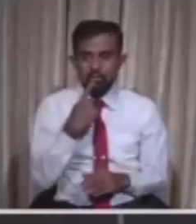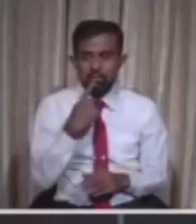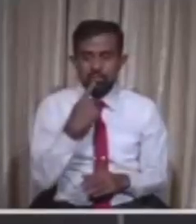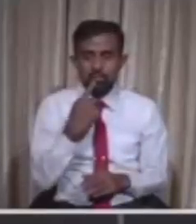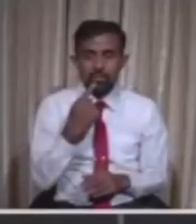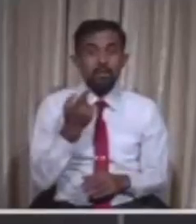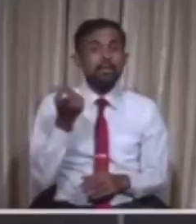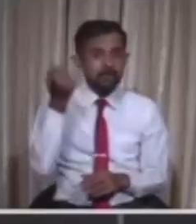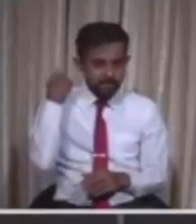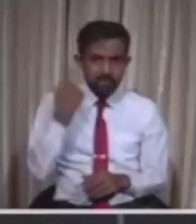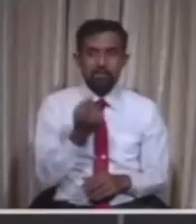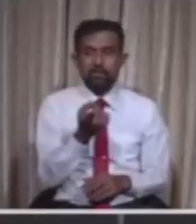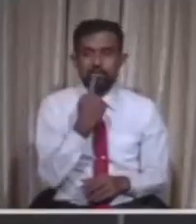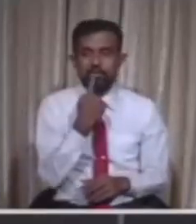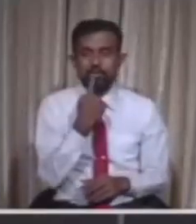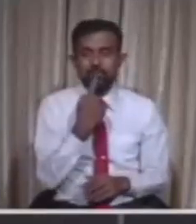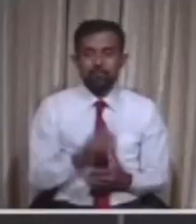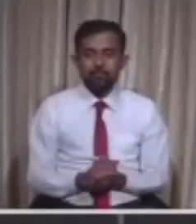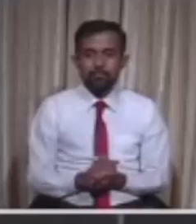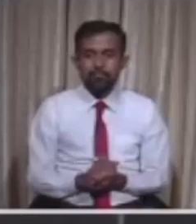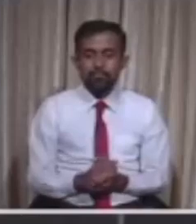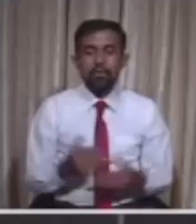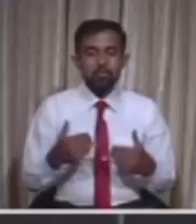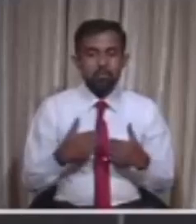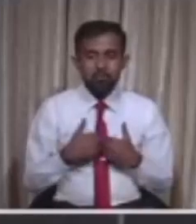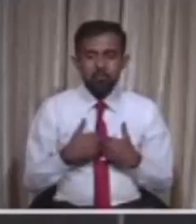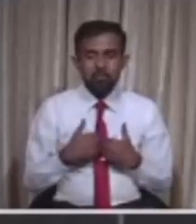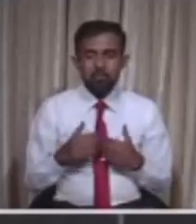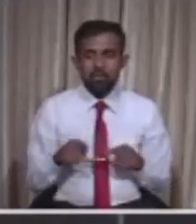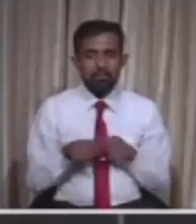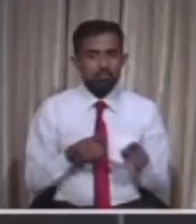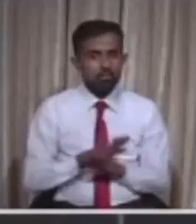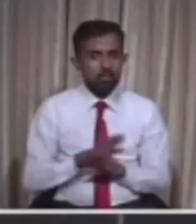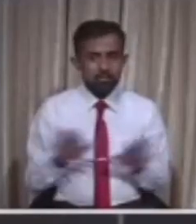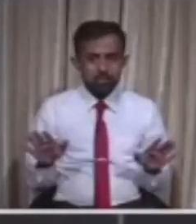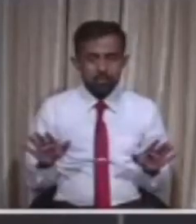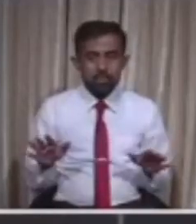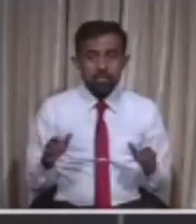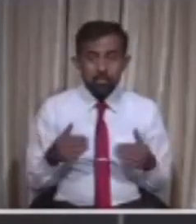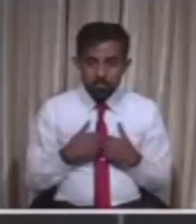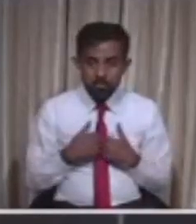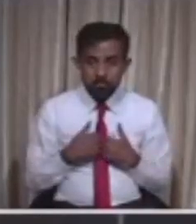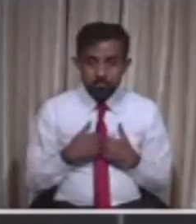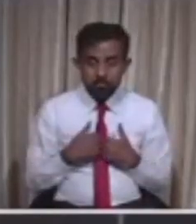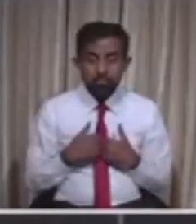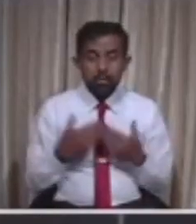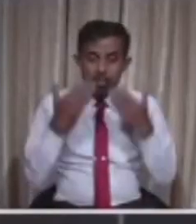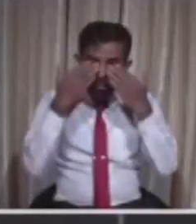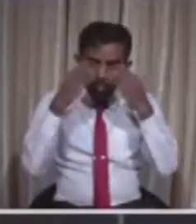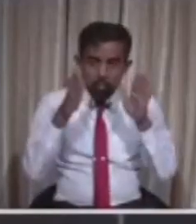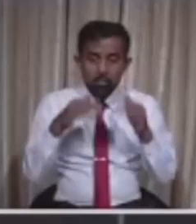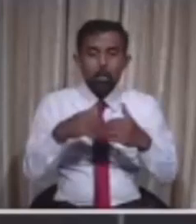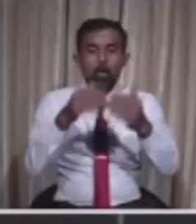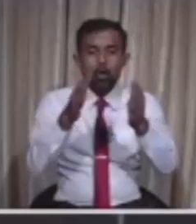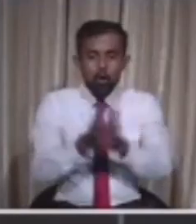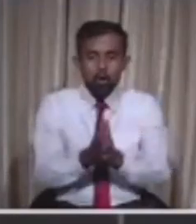ඊයත් කිව්වා හැබැයි මම ඉන්නේ එතන නෙමෙයි මම ඉන්නේ අවංකවම